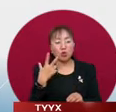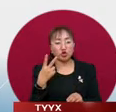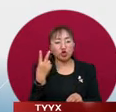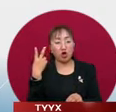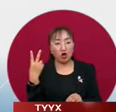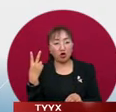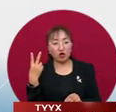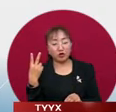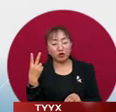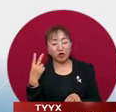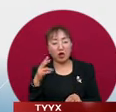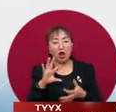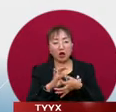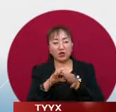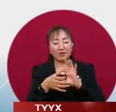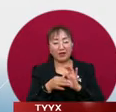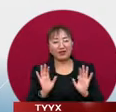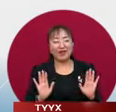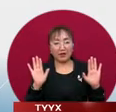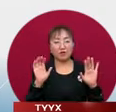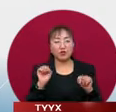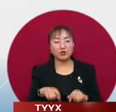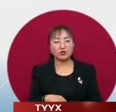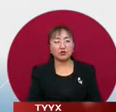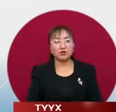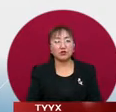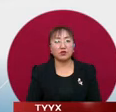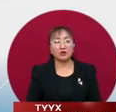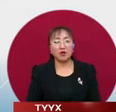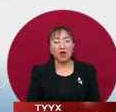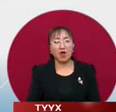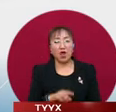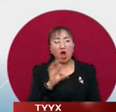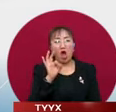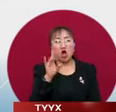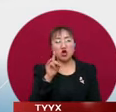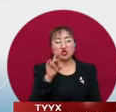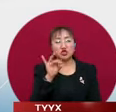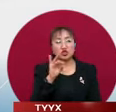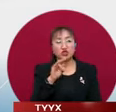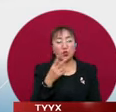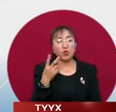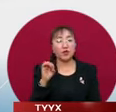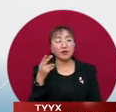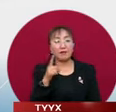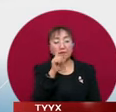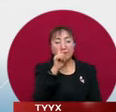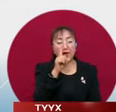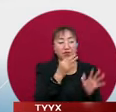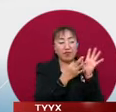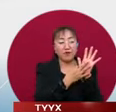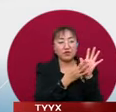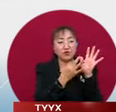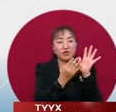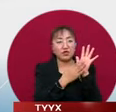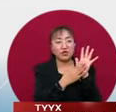байгаа шүү дээ. За тэгвэл орчин үеийн олимпийн наадам маань хамгийн анх Афины Олимп хотод 1896 онд